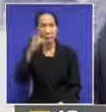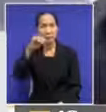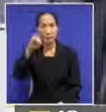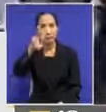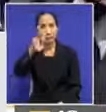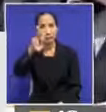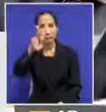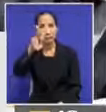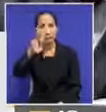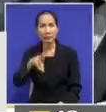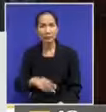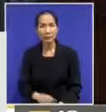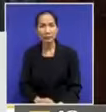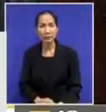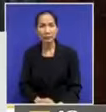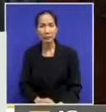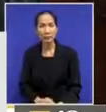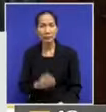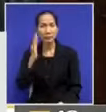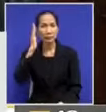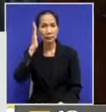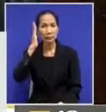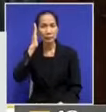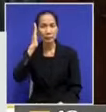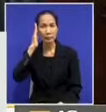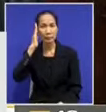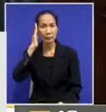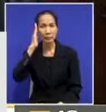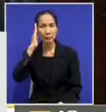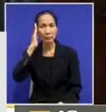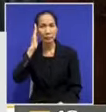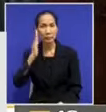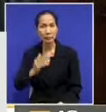72นายจักรพรรดิชัยยศาม